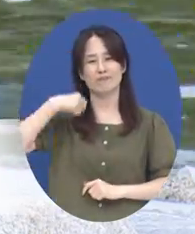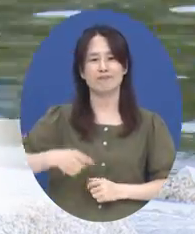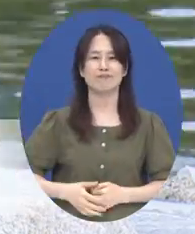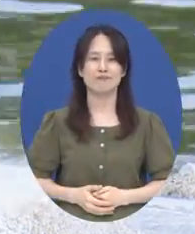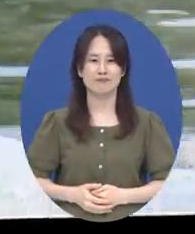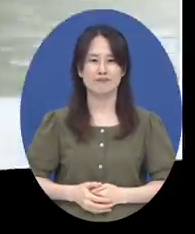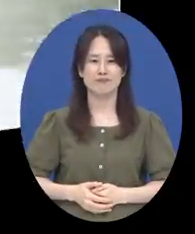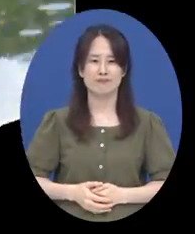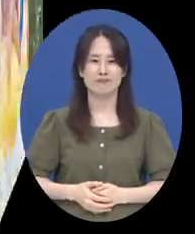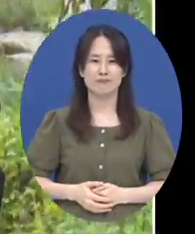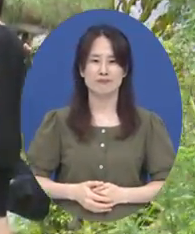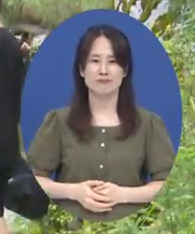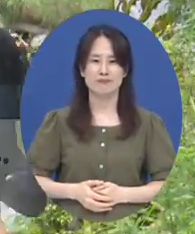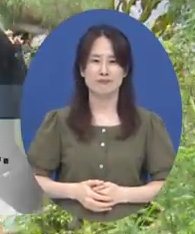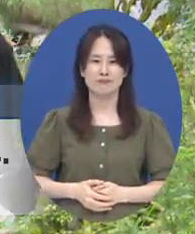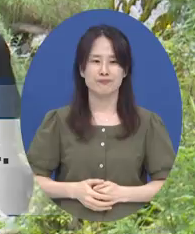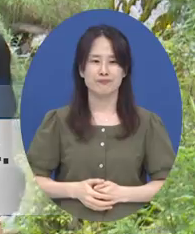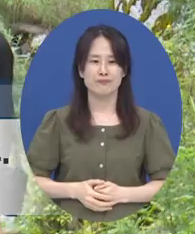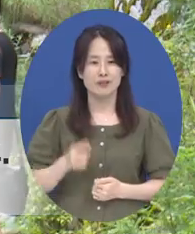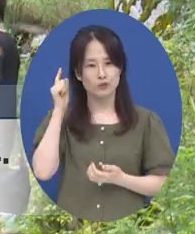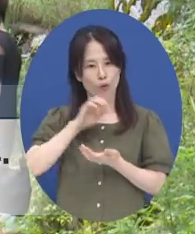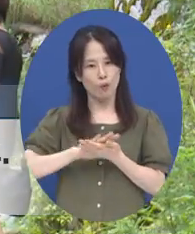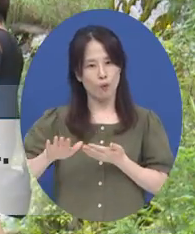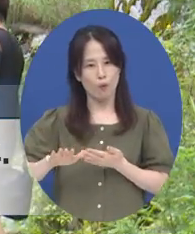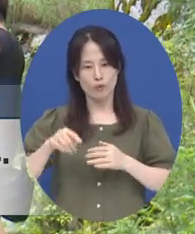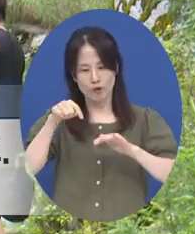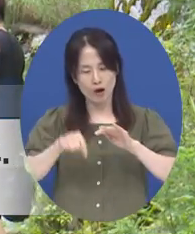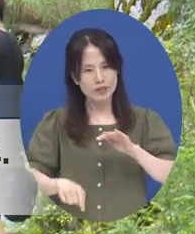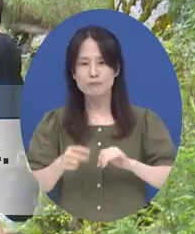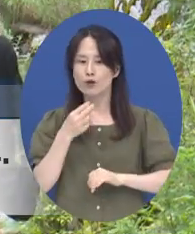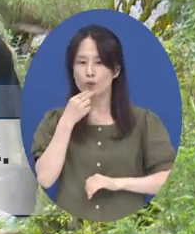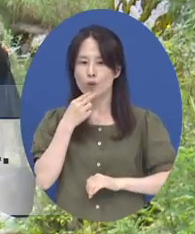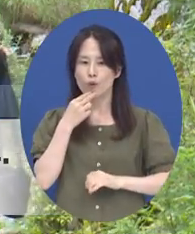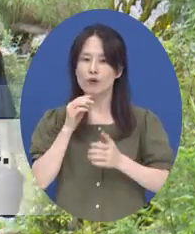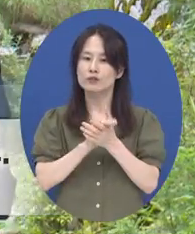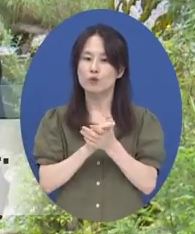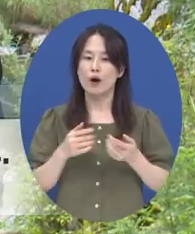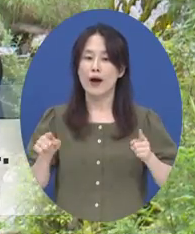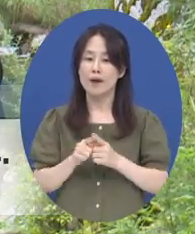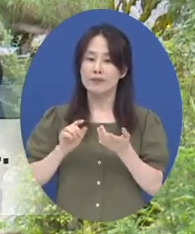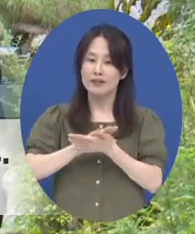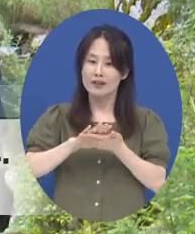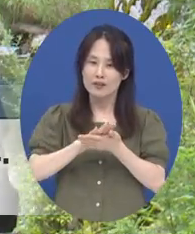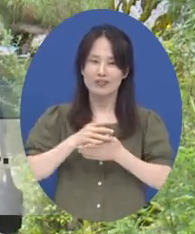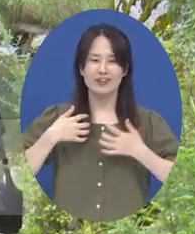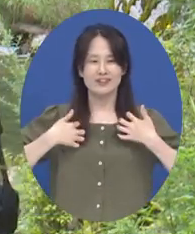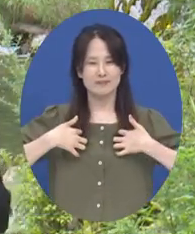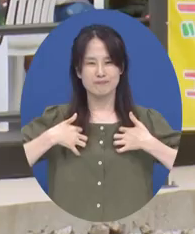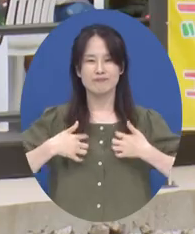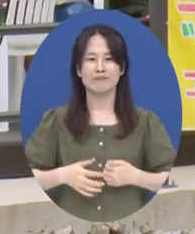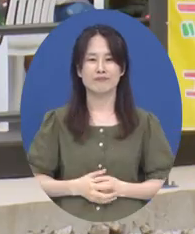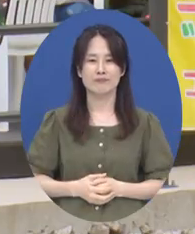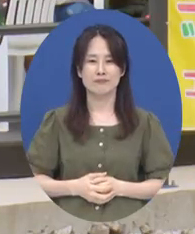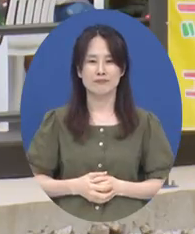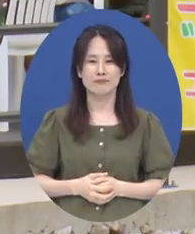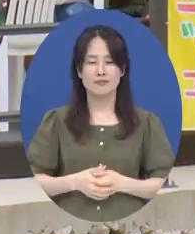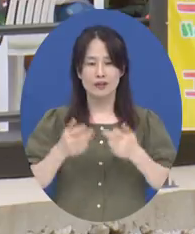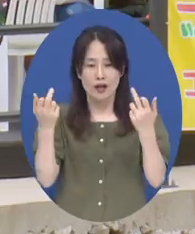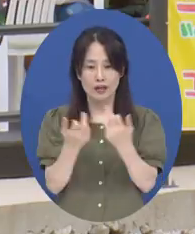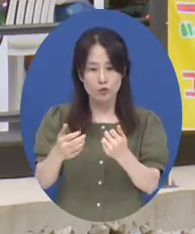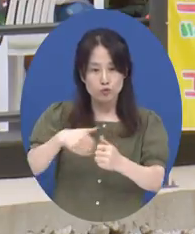더 재밌어요. 시원하기도 하고 딱 수심이 저한테 맞기도 하고 친구들이랑 같이 오니까 재밌어요.